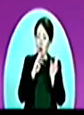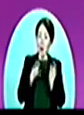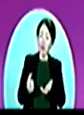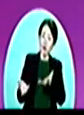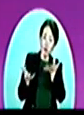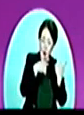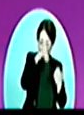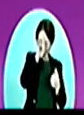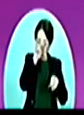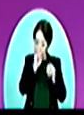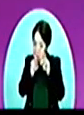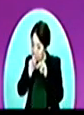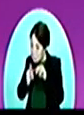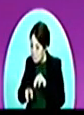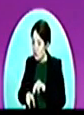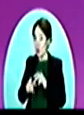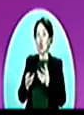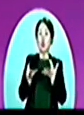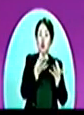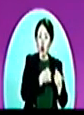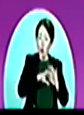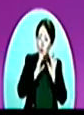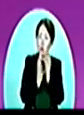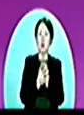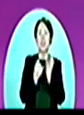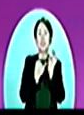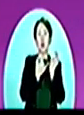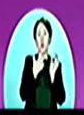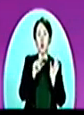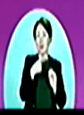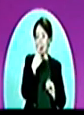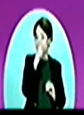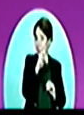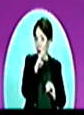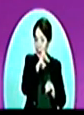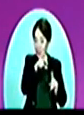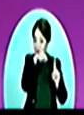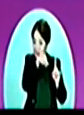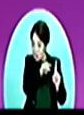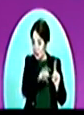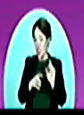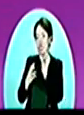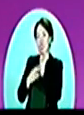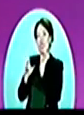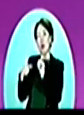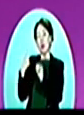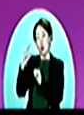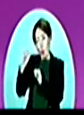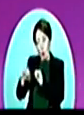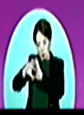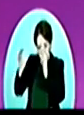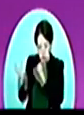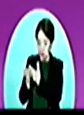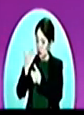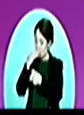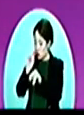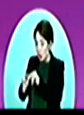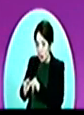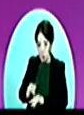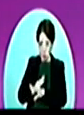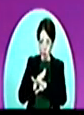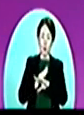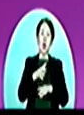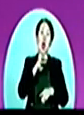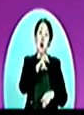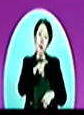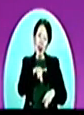онд эрүүл мэндийн үзлэг тамрагдвал зохих нийт 63.1 сая мал сүргийн 95.1 хувийг хамруулж